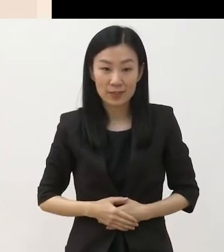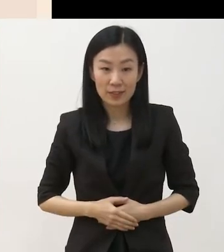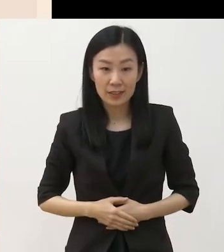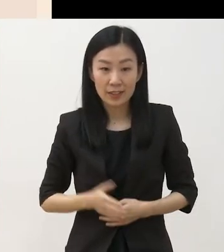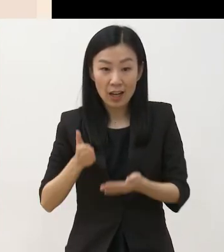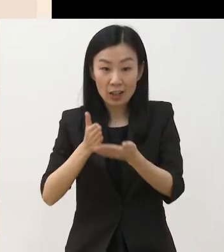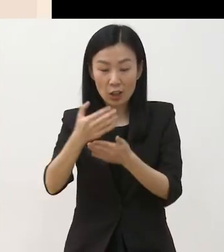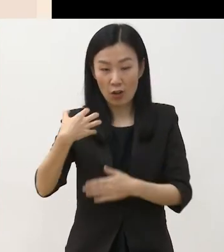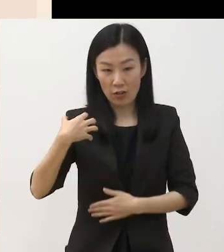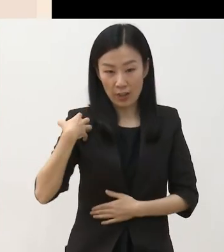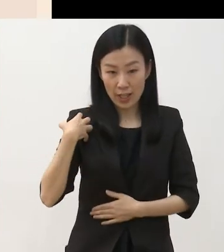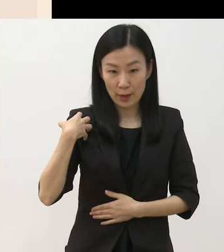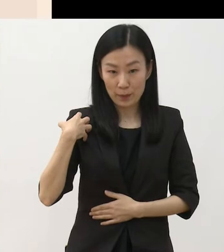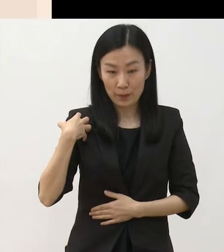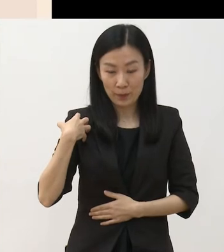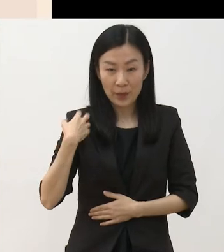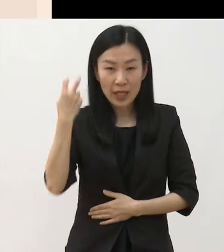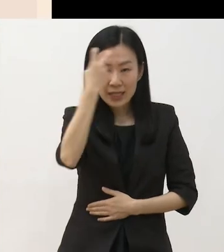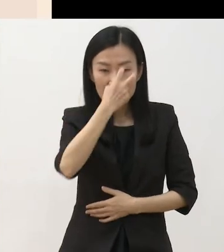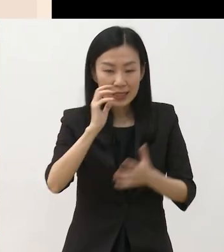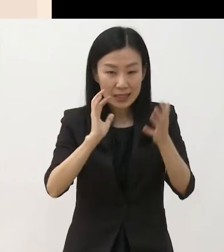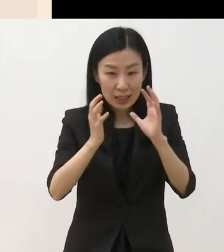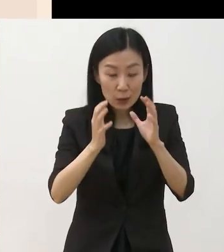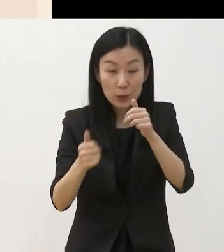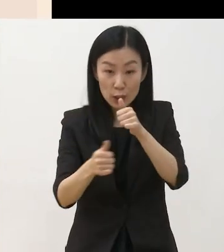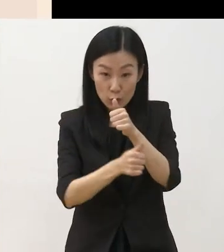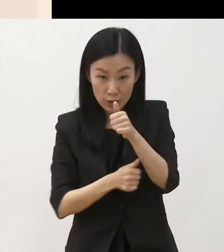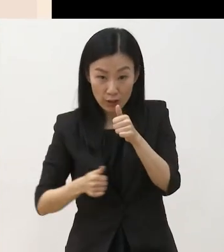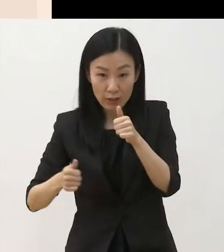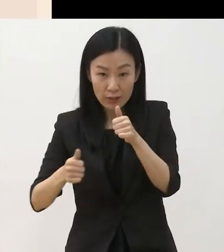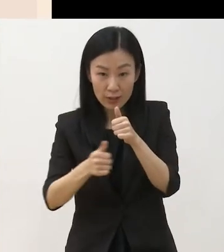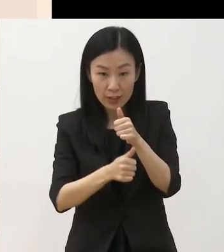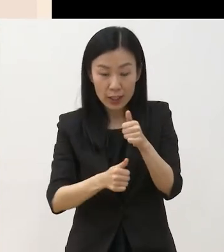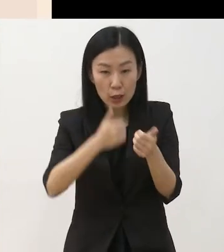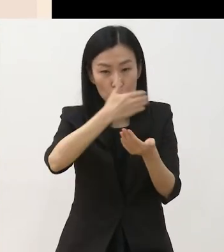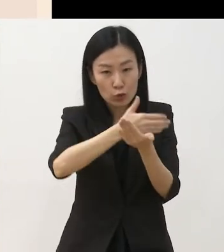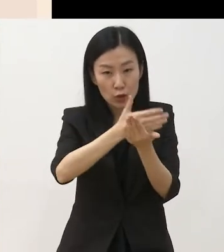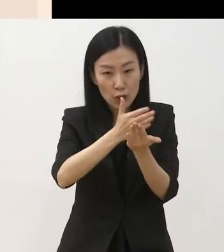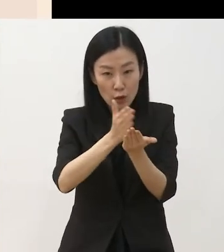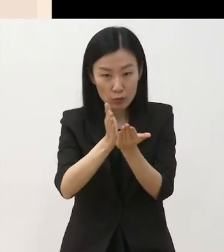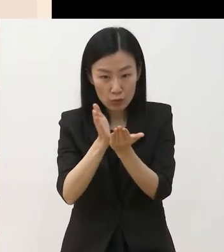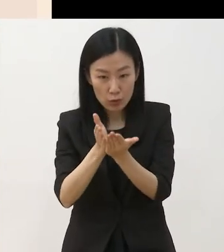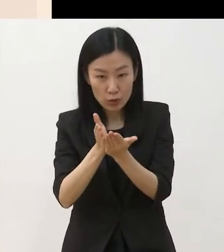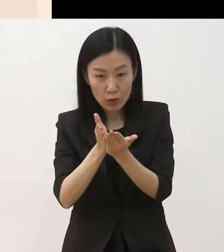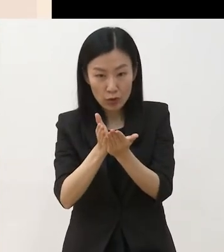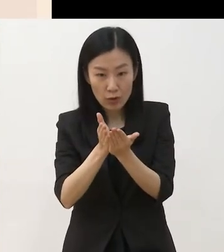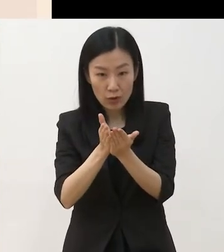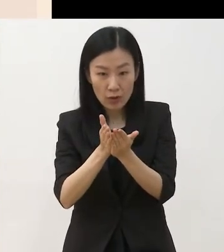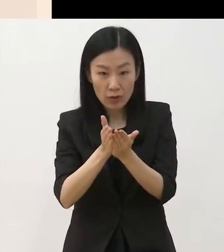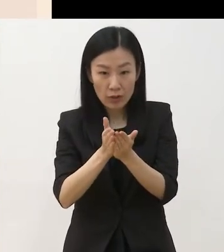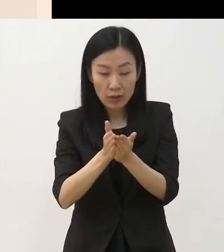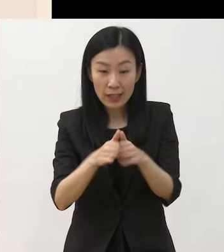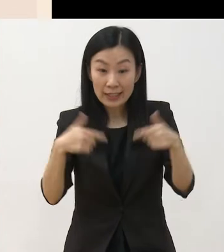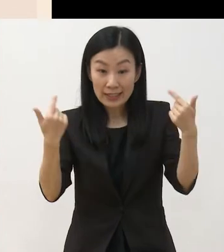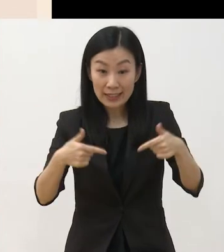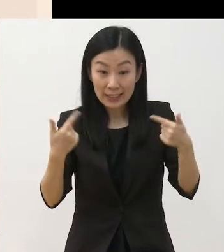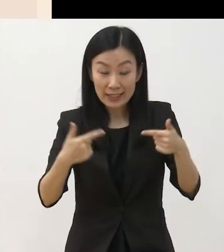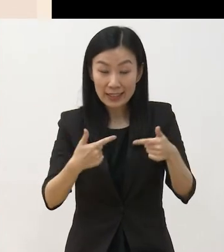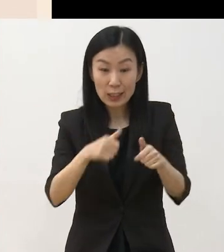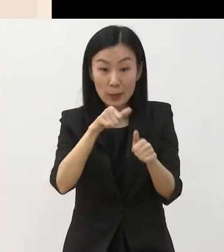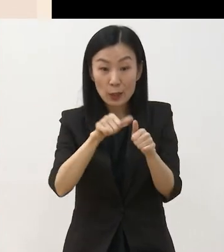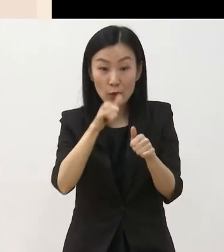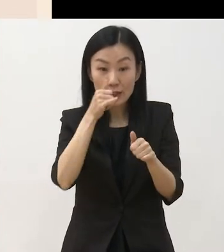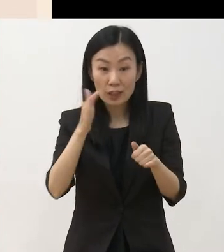제도를 통해서 운영되고 있는 심의위원들이 분야별 상시 멘토링 중심으로 이루어졌다라면은